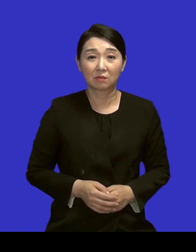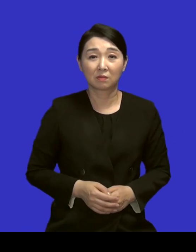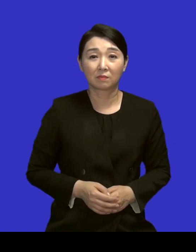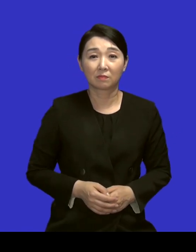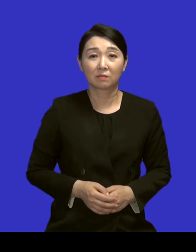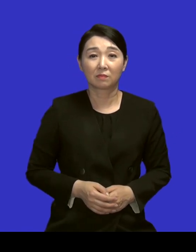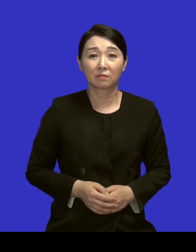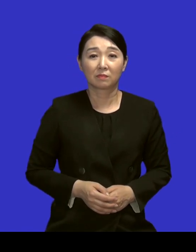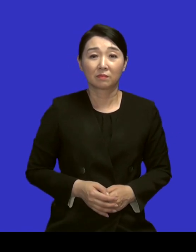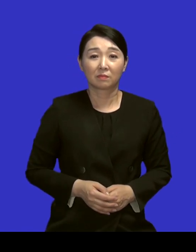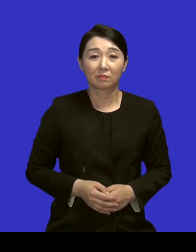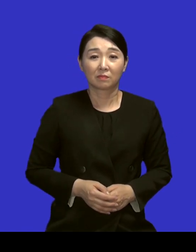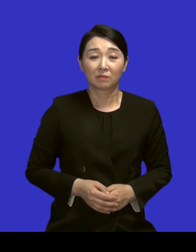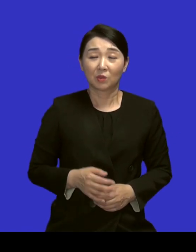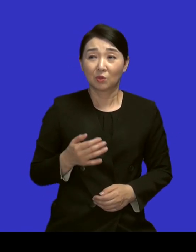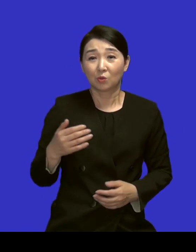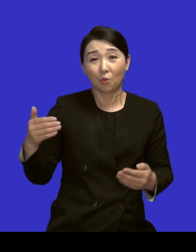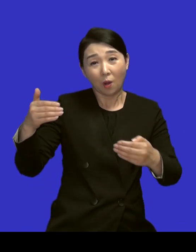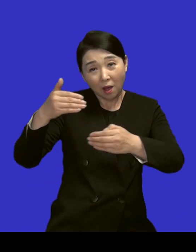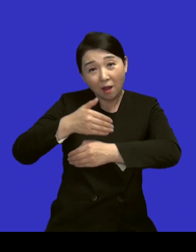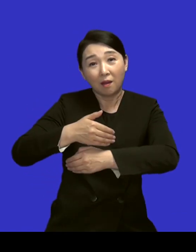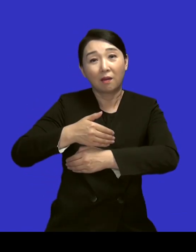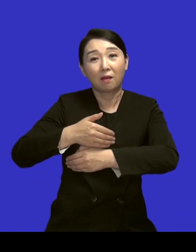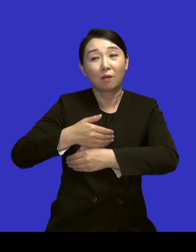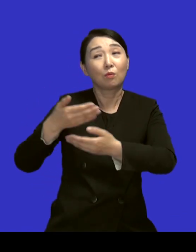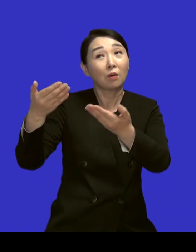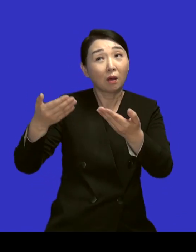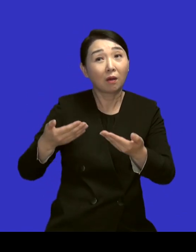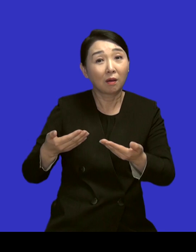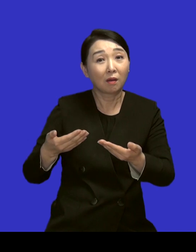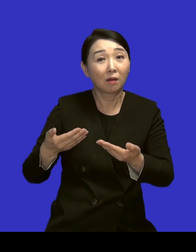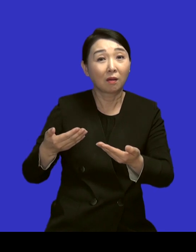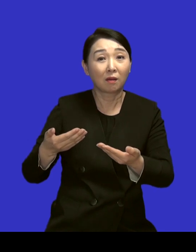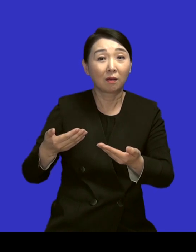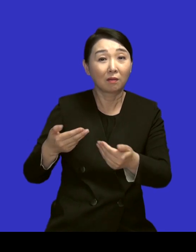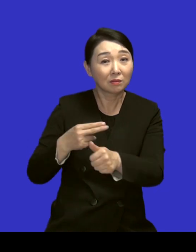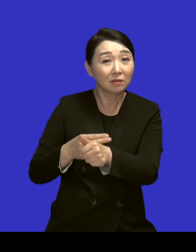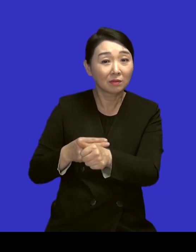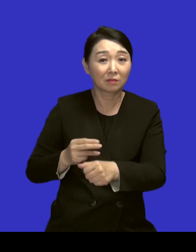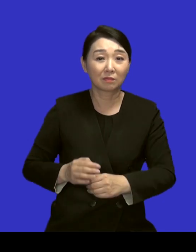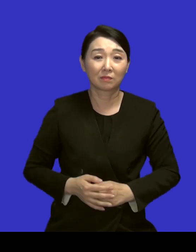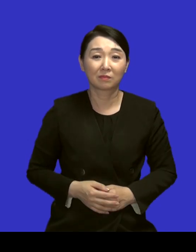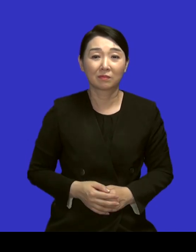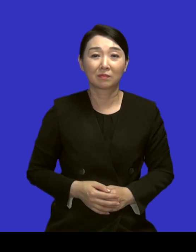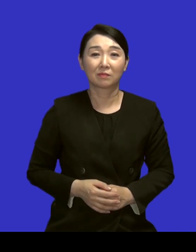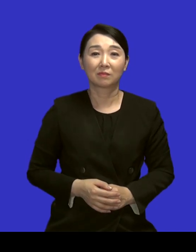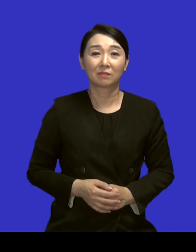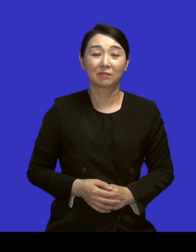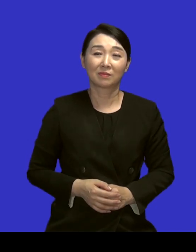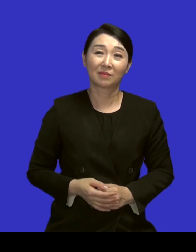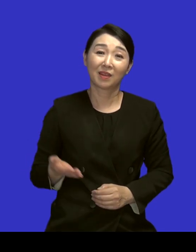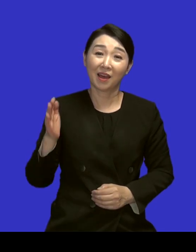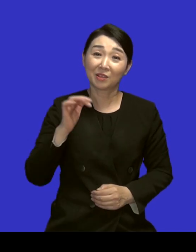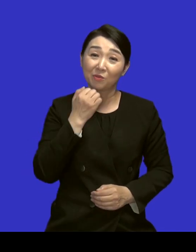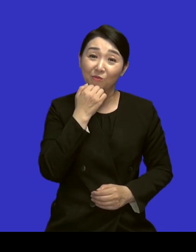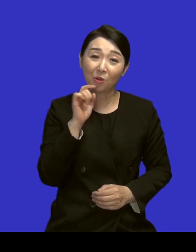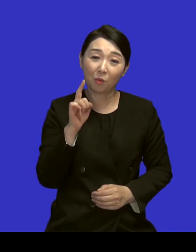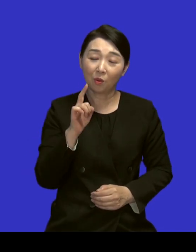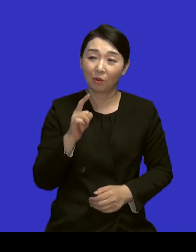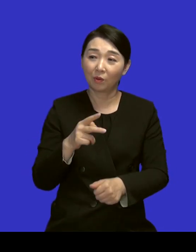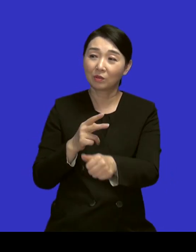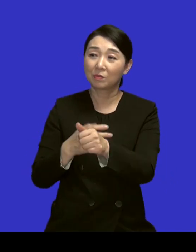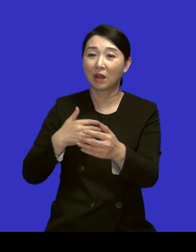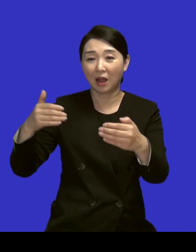그러면서 저를 이렇게 와라 끌어 안아내시는 거예요. 근데 참 웃긴 게 선생님께서